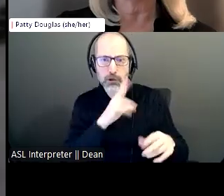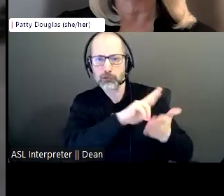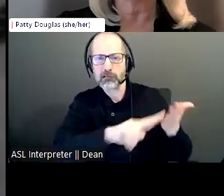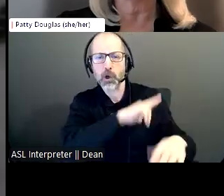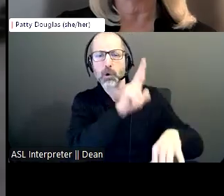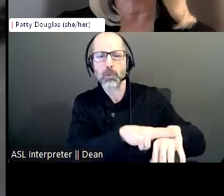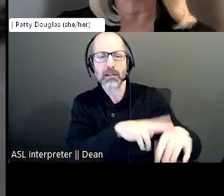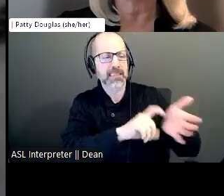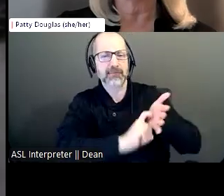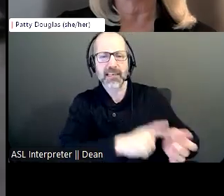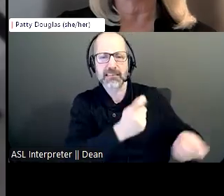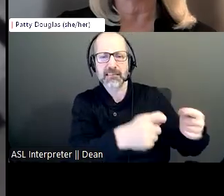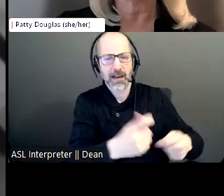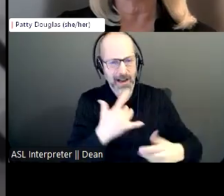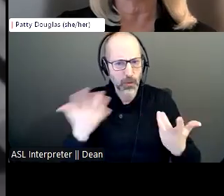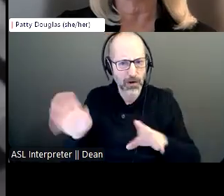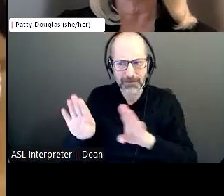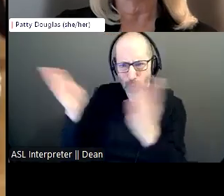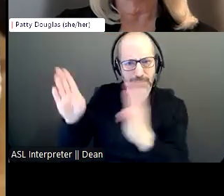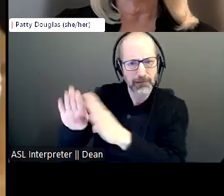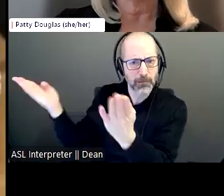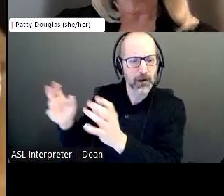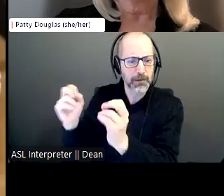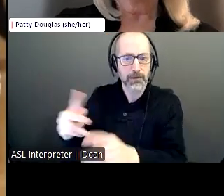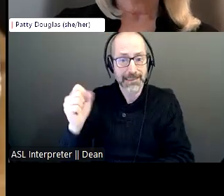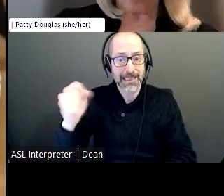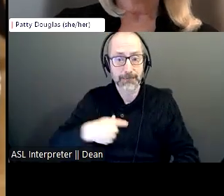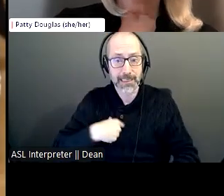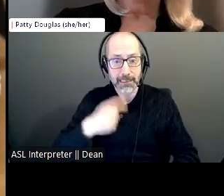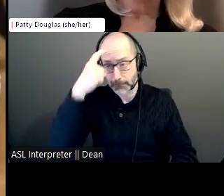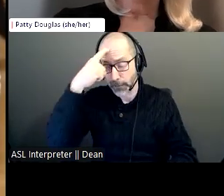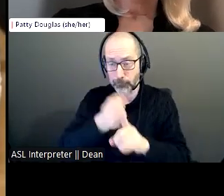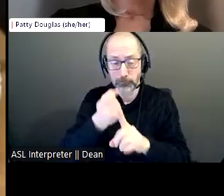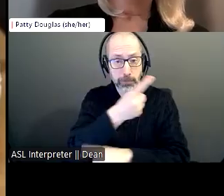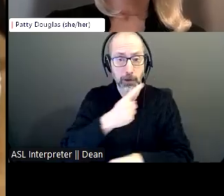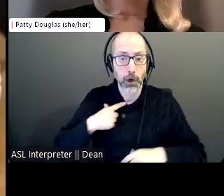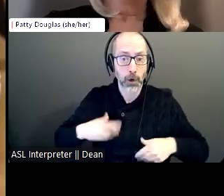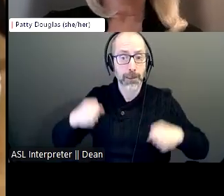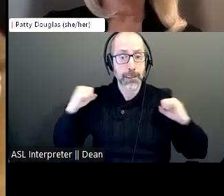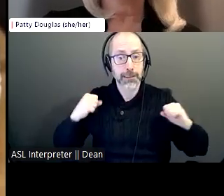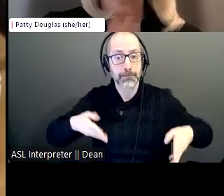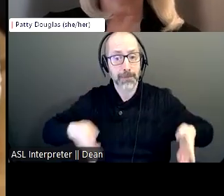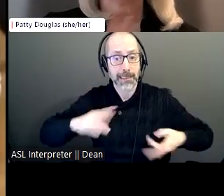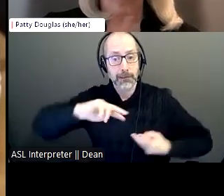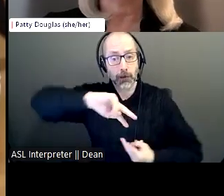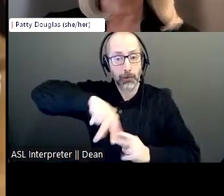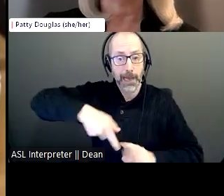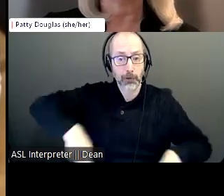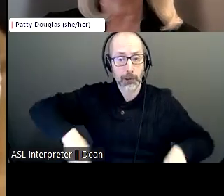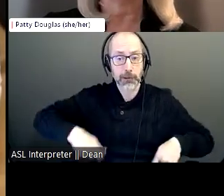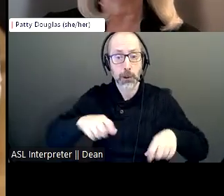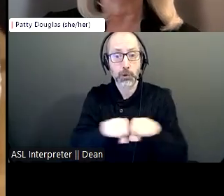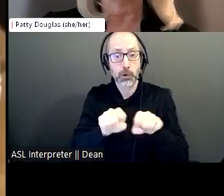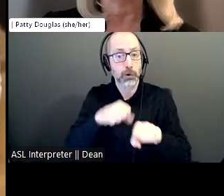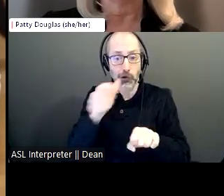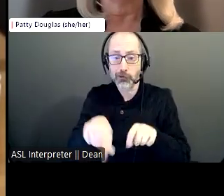tablettes de livres. Alors, moi, vous voulez normaliser. Moi, je veux défaire les portes. Alors, écoutez, j'ai toujours mes vêtements